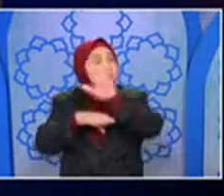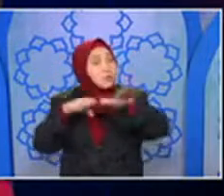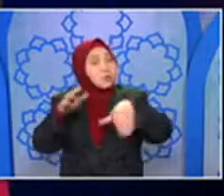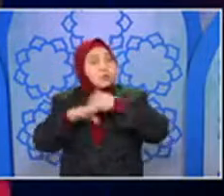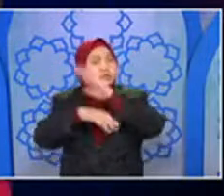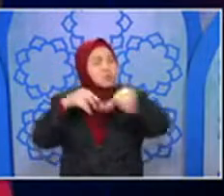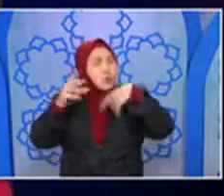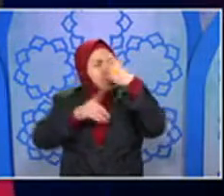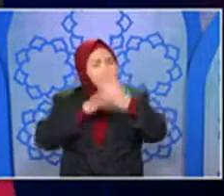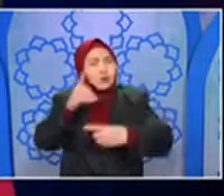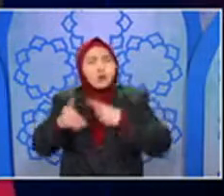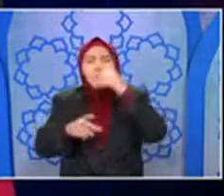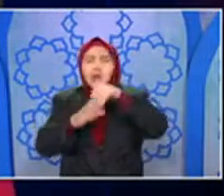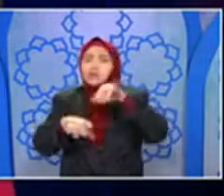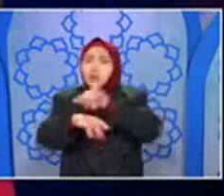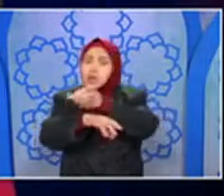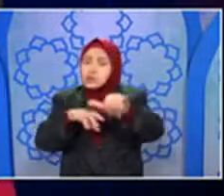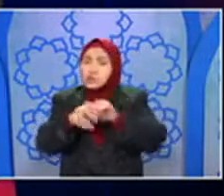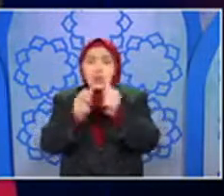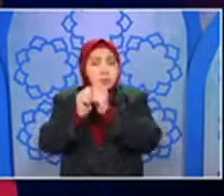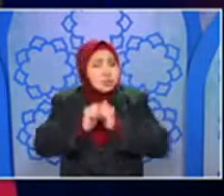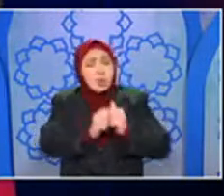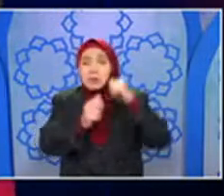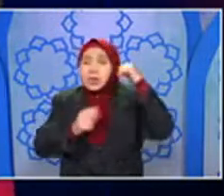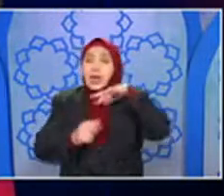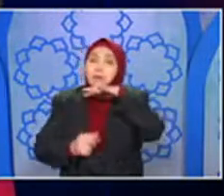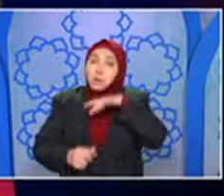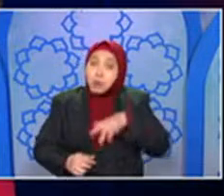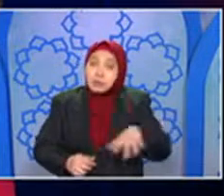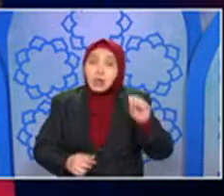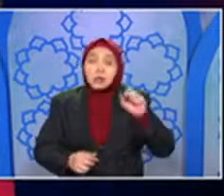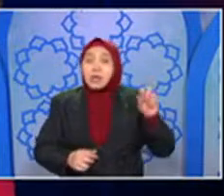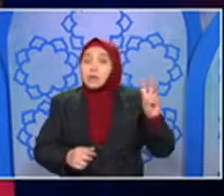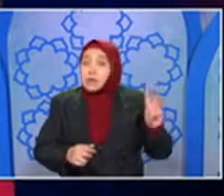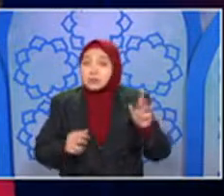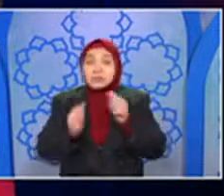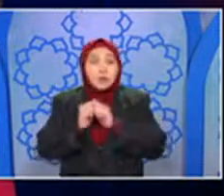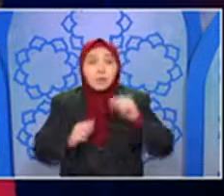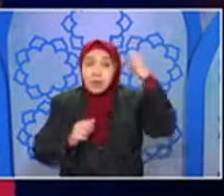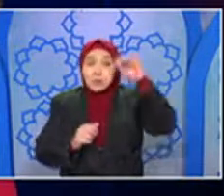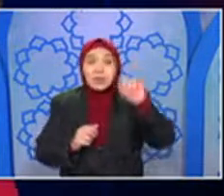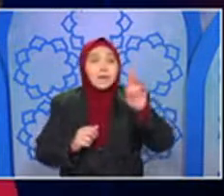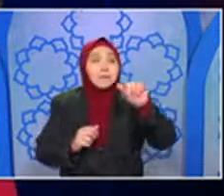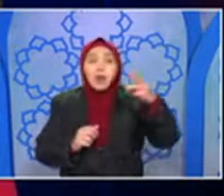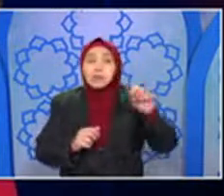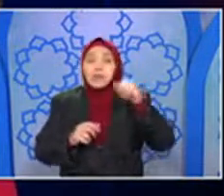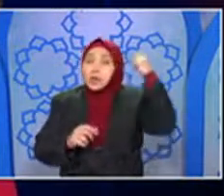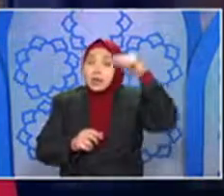seluruh dunia masuk ke syurga bersama Nabi Muhammad sallallahu alaihi wasallam, bersama Nabi Ibrahim, Nabi Musa.